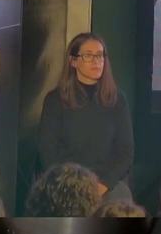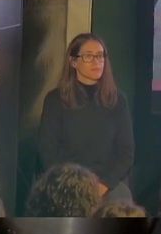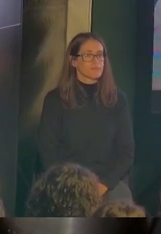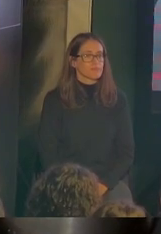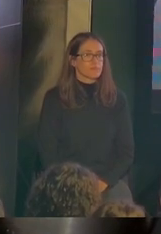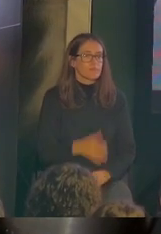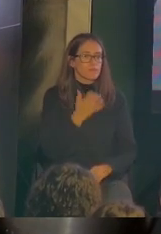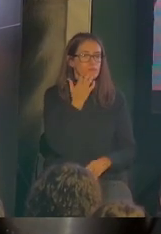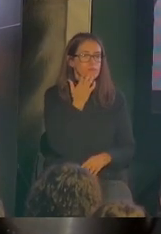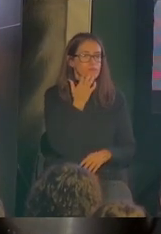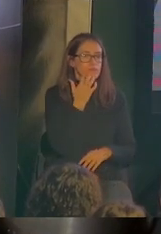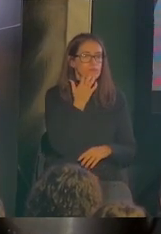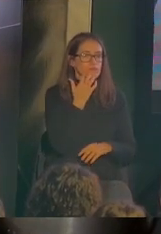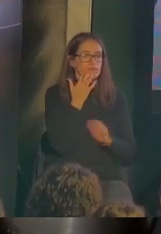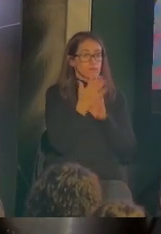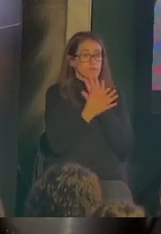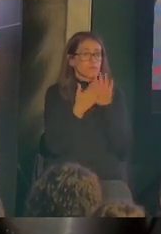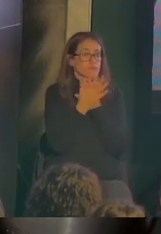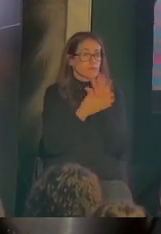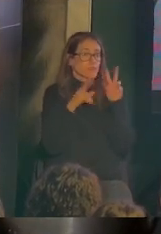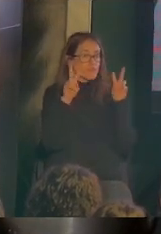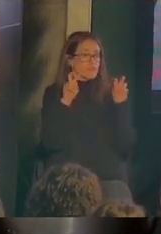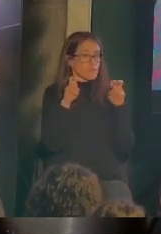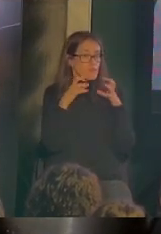I el tema del greix,